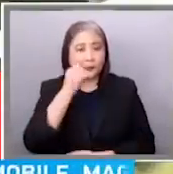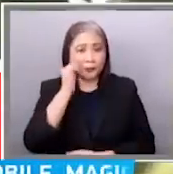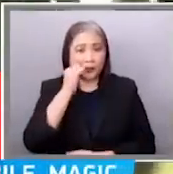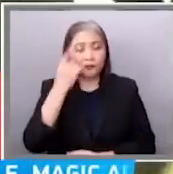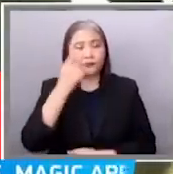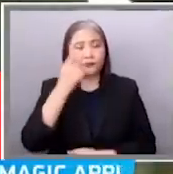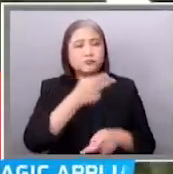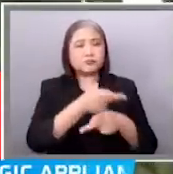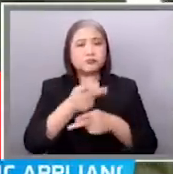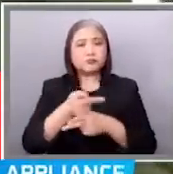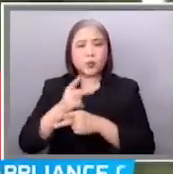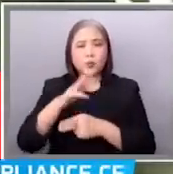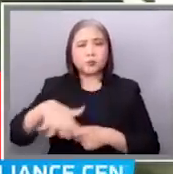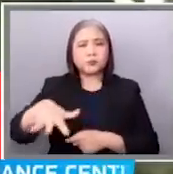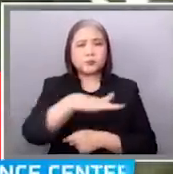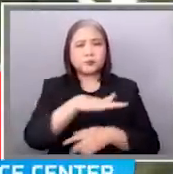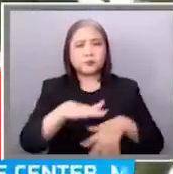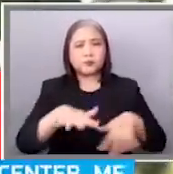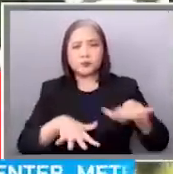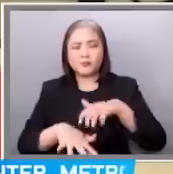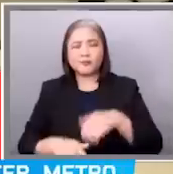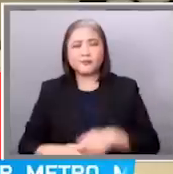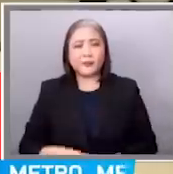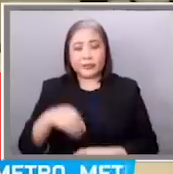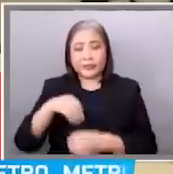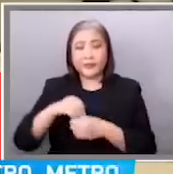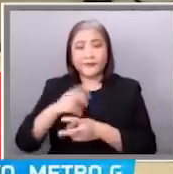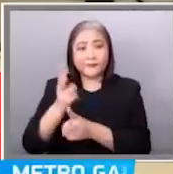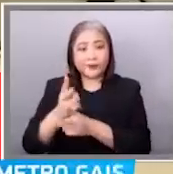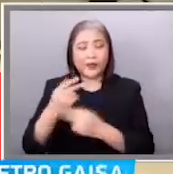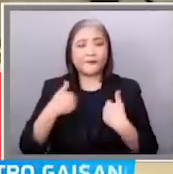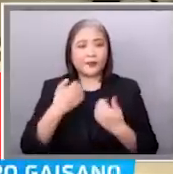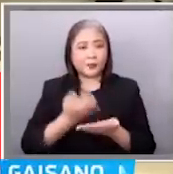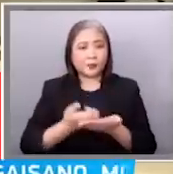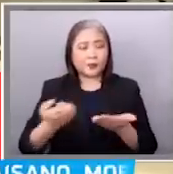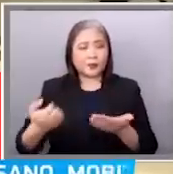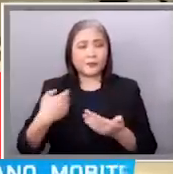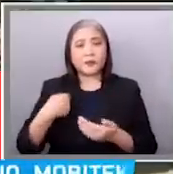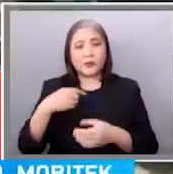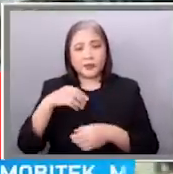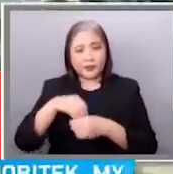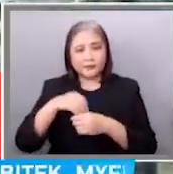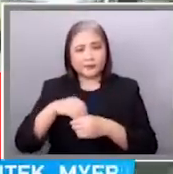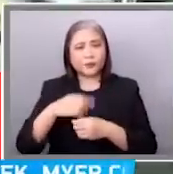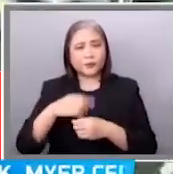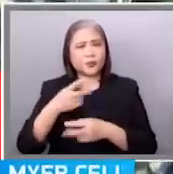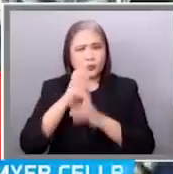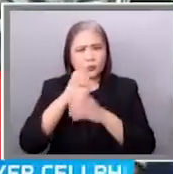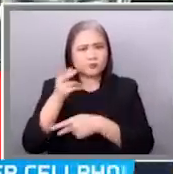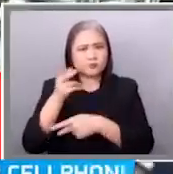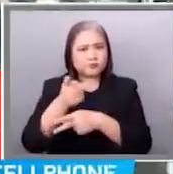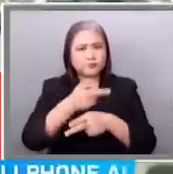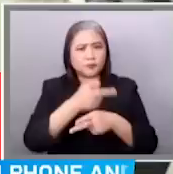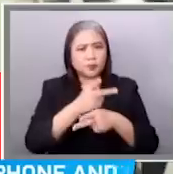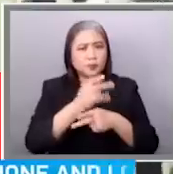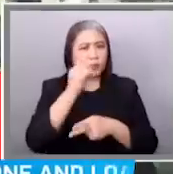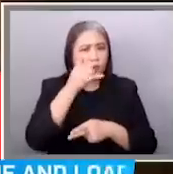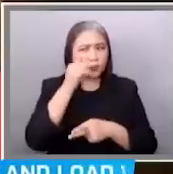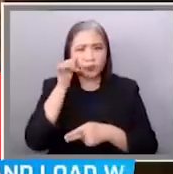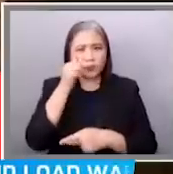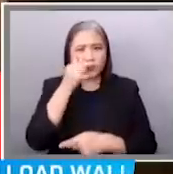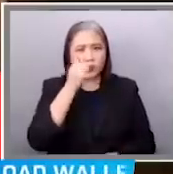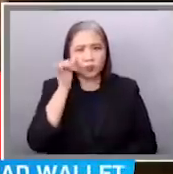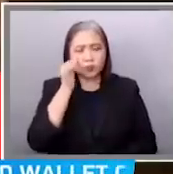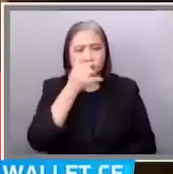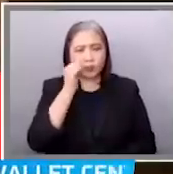Sa loob ng van, may equipment operator na mahigpit na nagmo-monitor sa kuha ng camera. Kaya nitong mag-rotate ng